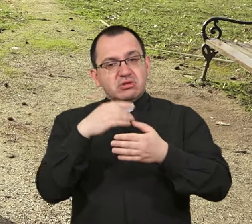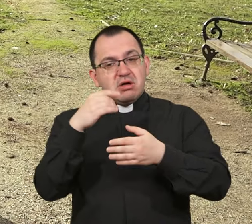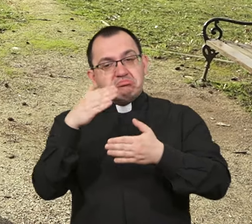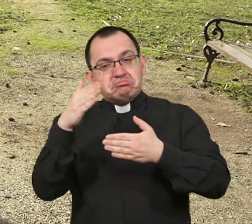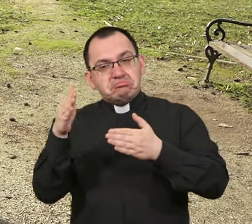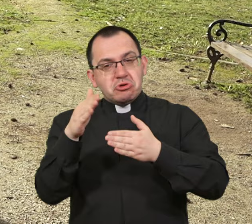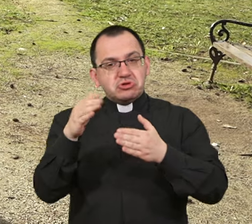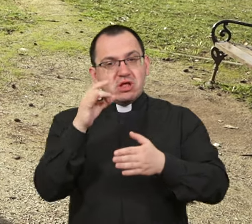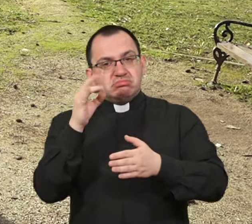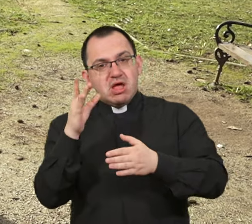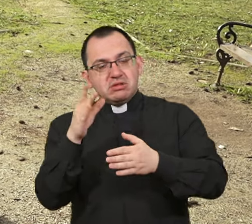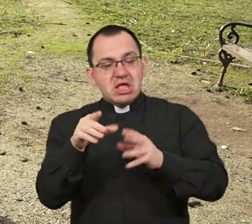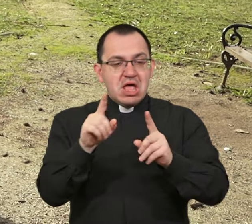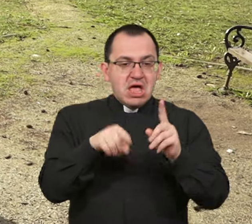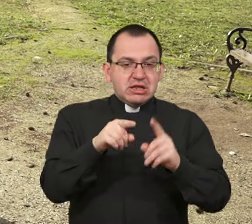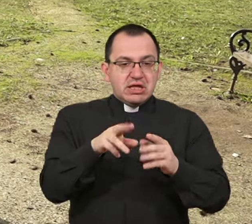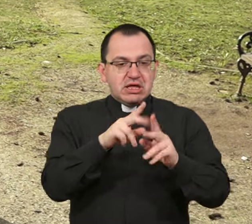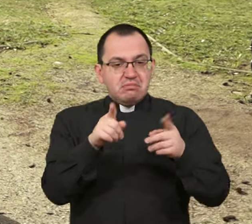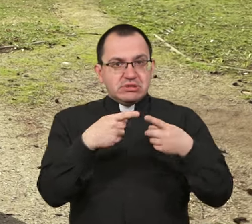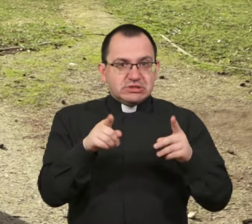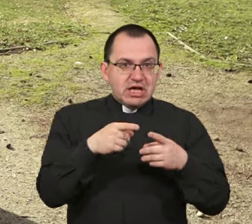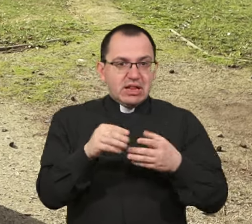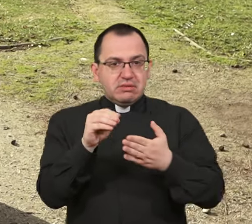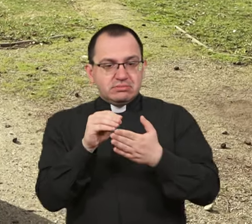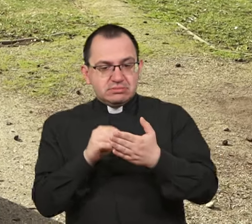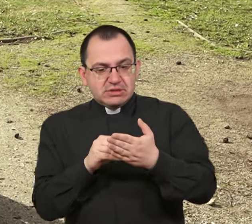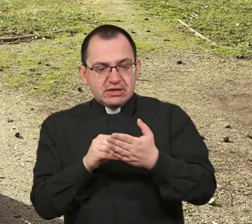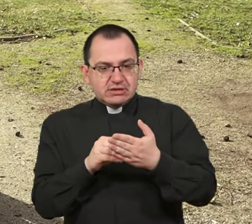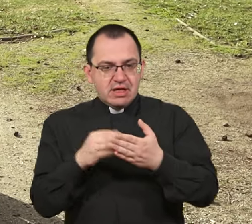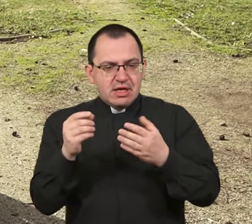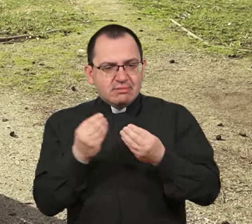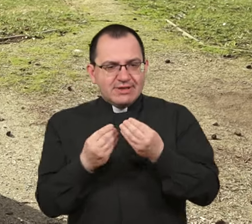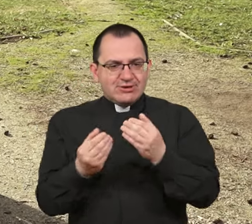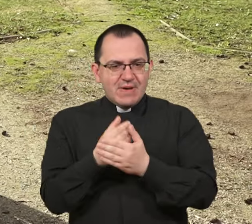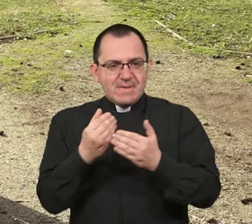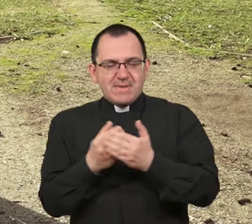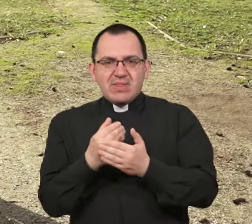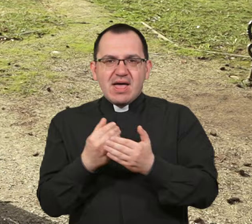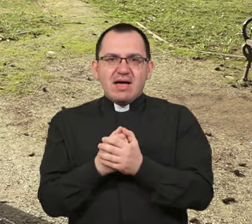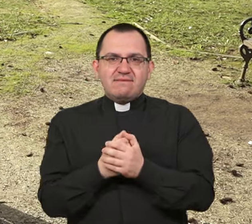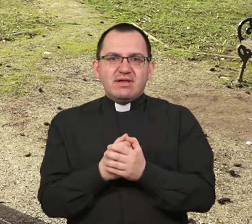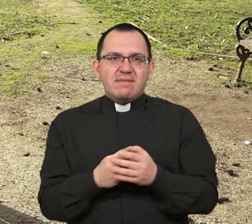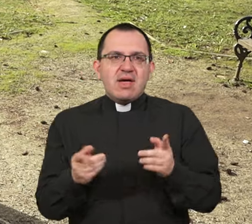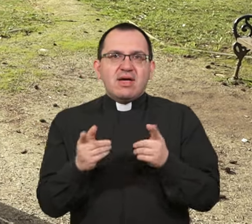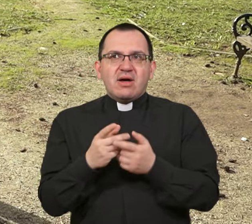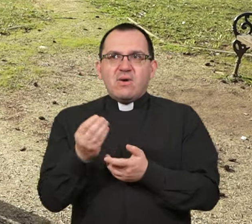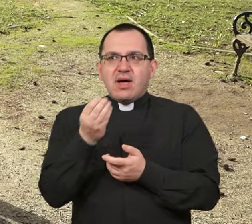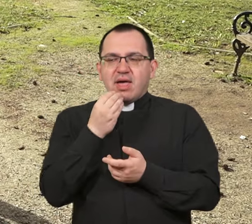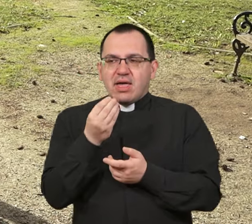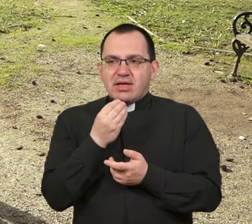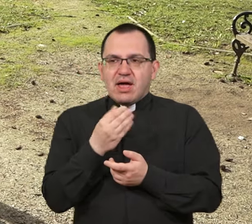isto nekakav tekst ili psalam, uvijek si nešto ponavljam, to mi je više jednostavno nekakva hrana koju